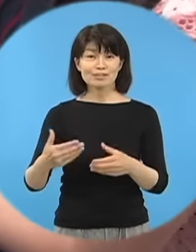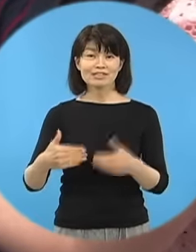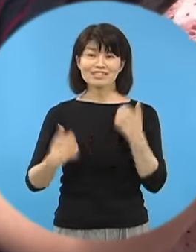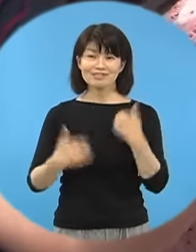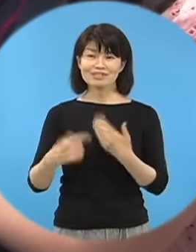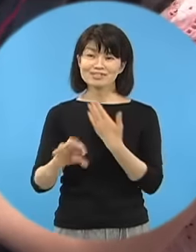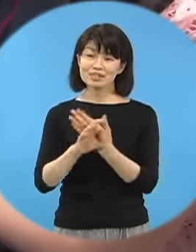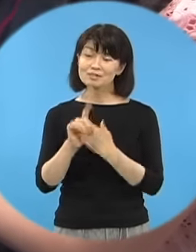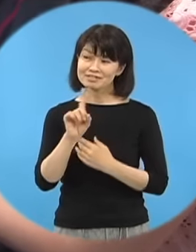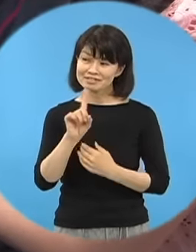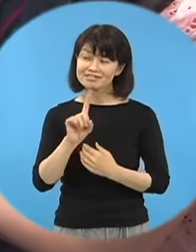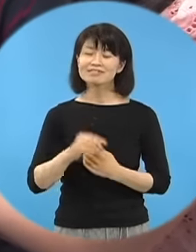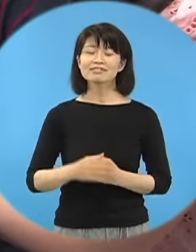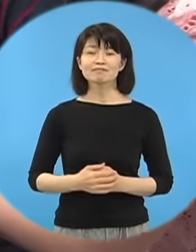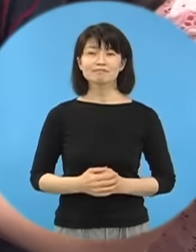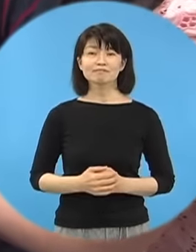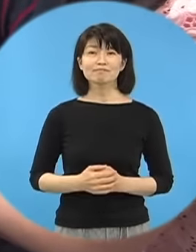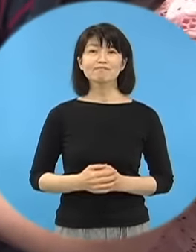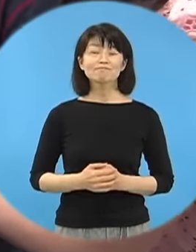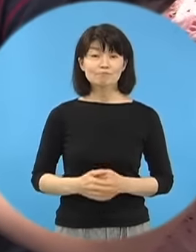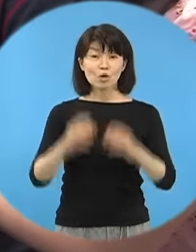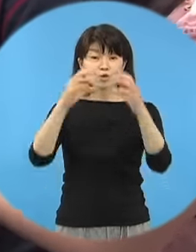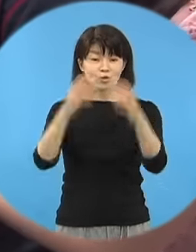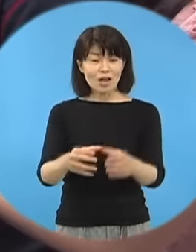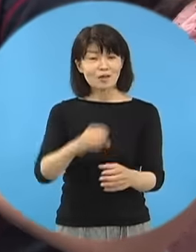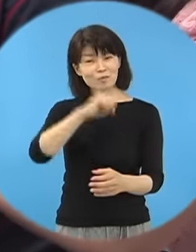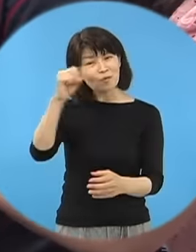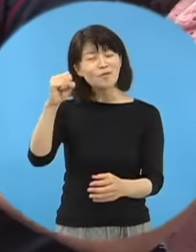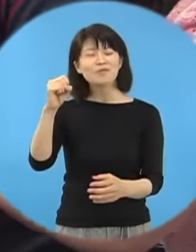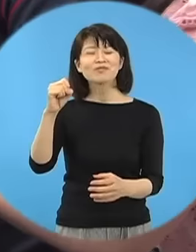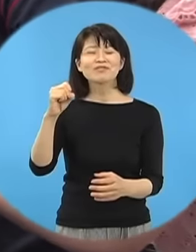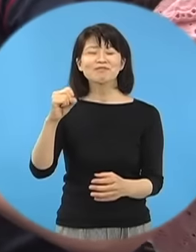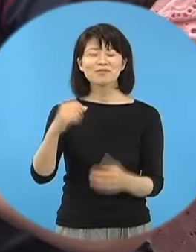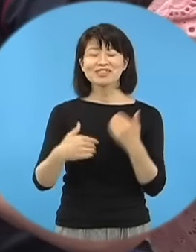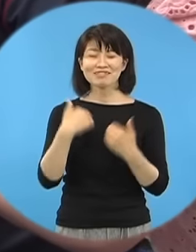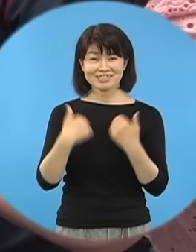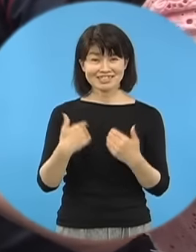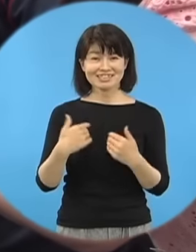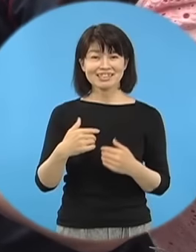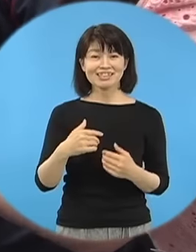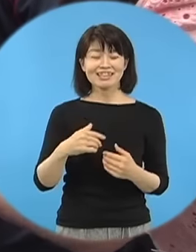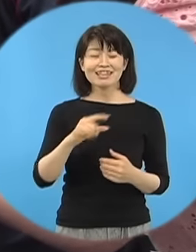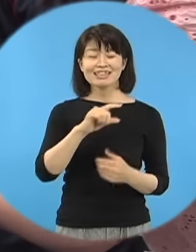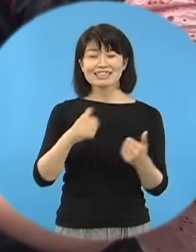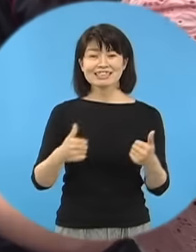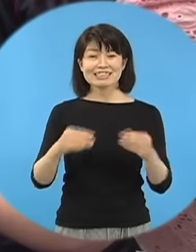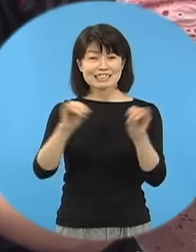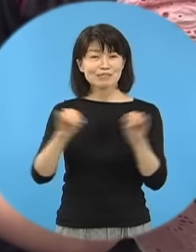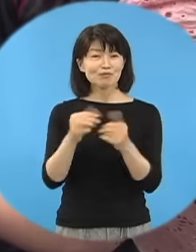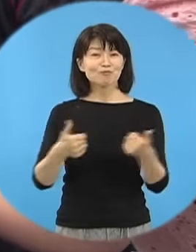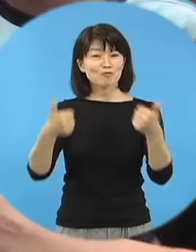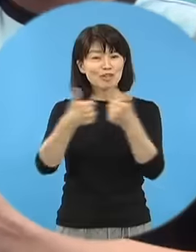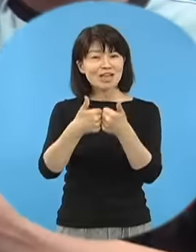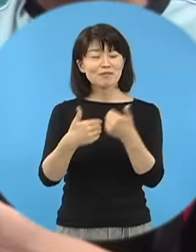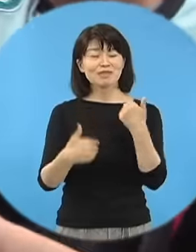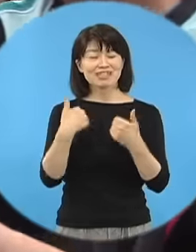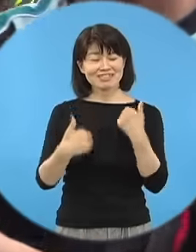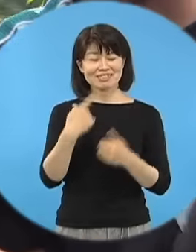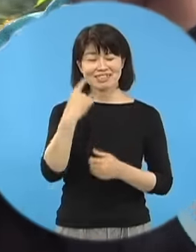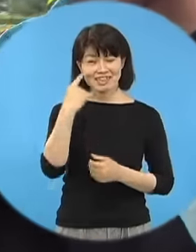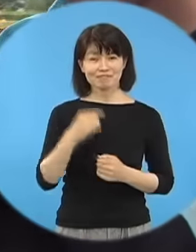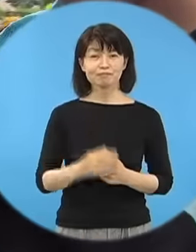かあのトライしたり色々チームプレイができるところです今日